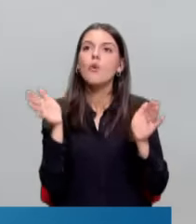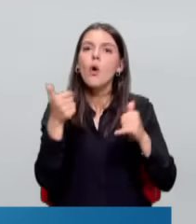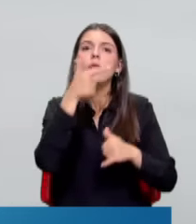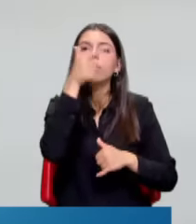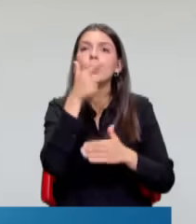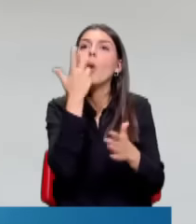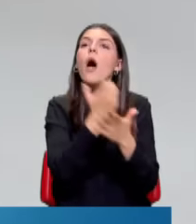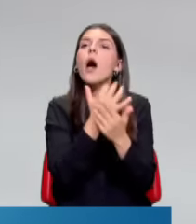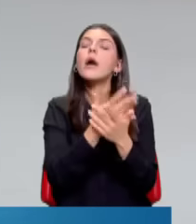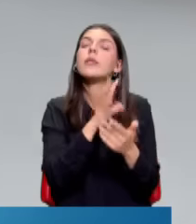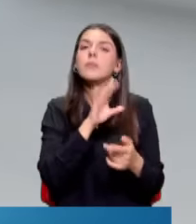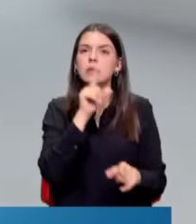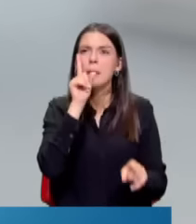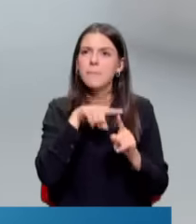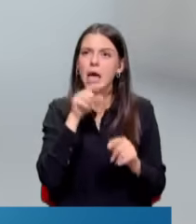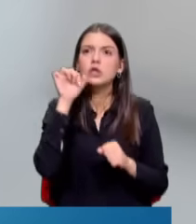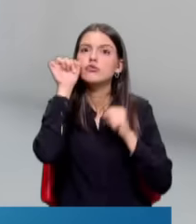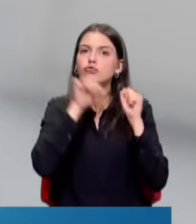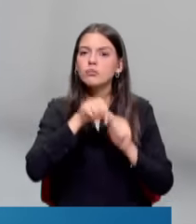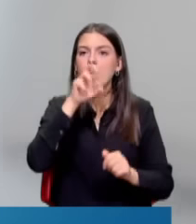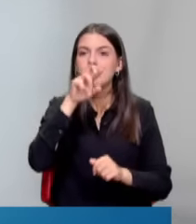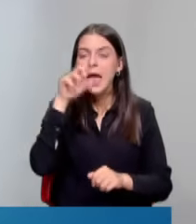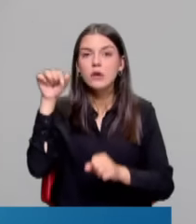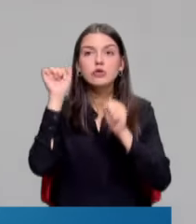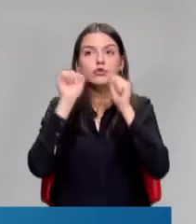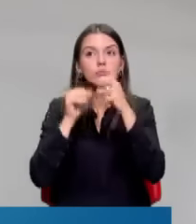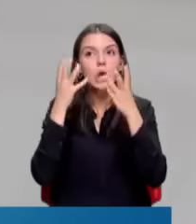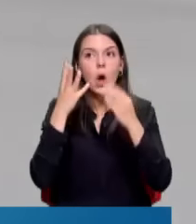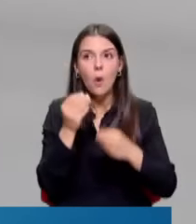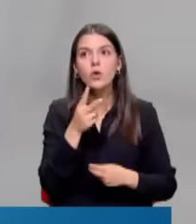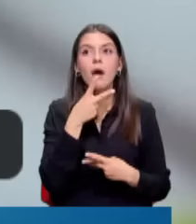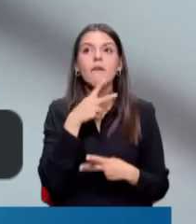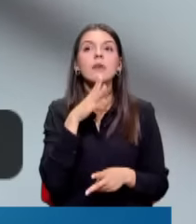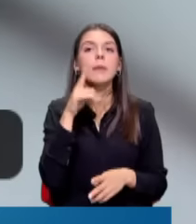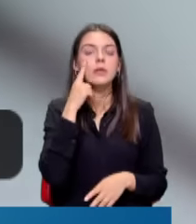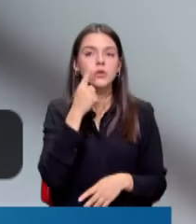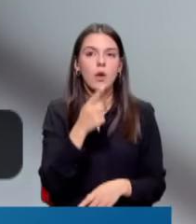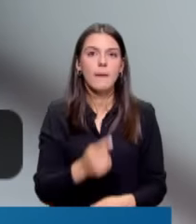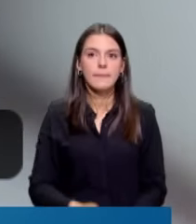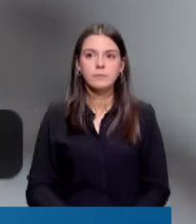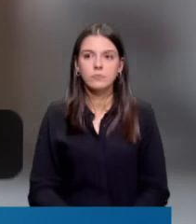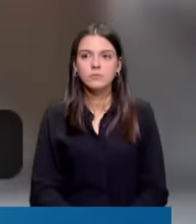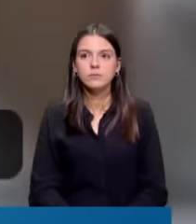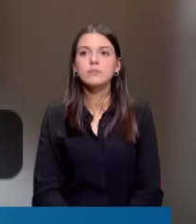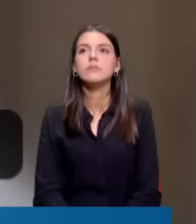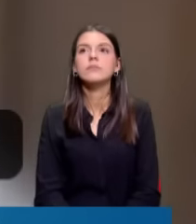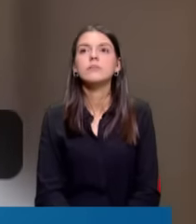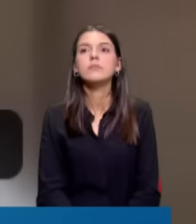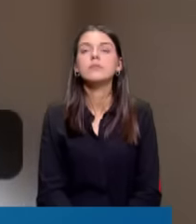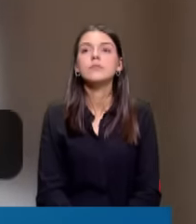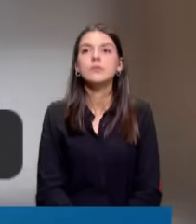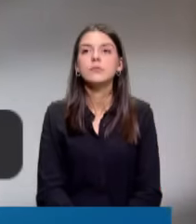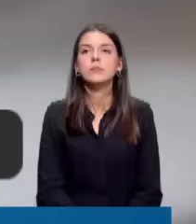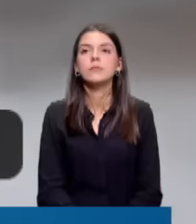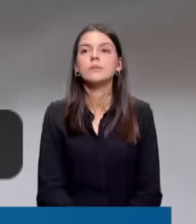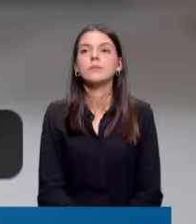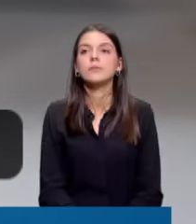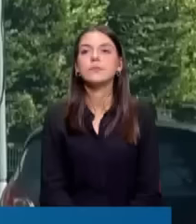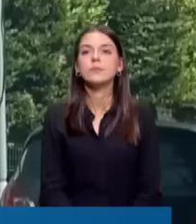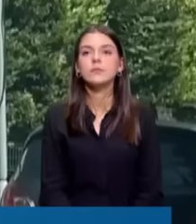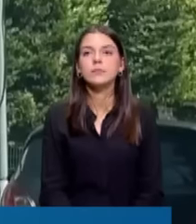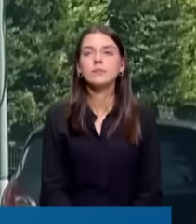alınmadığı, kasıtlı olarak görevi başındaki personele yer verilmediği belirtildi. İl Tarım, bomboş, saat